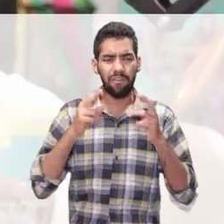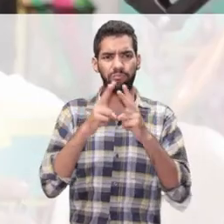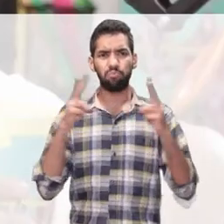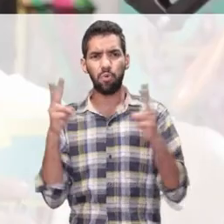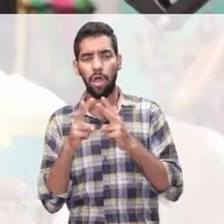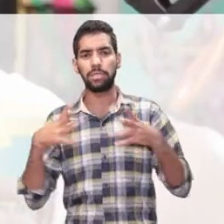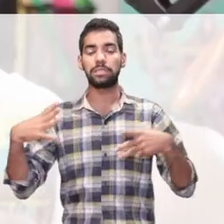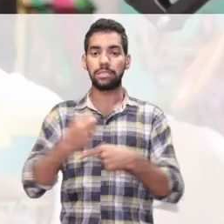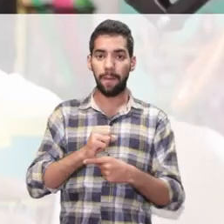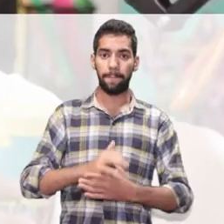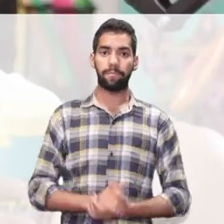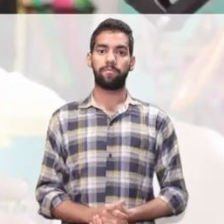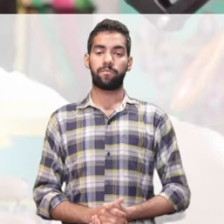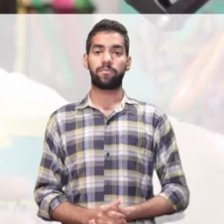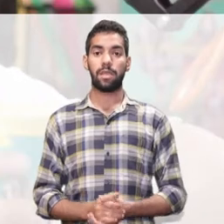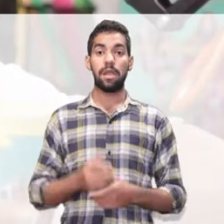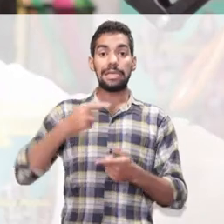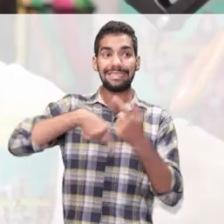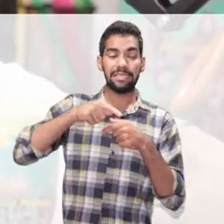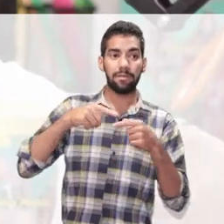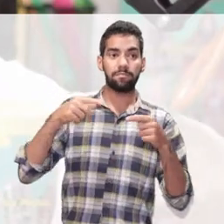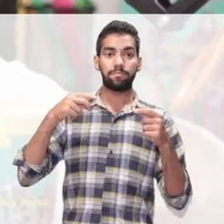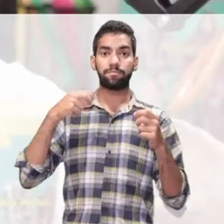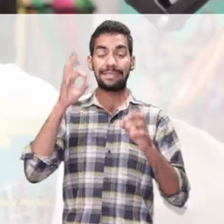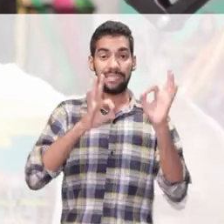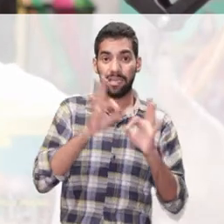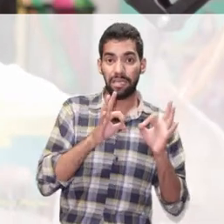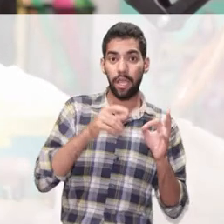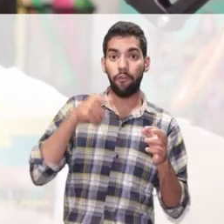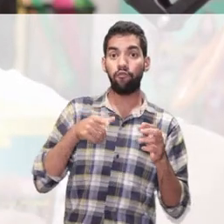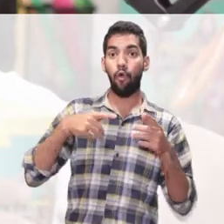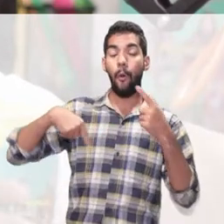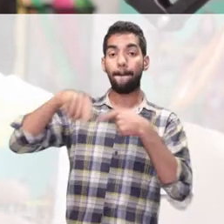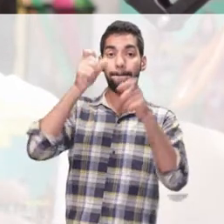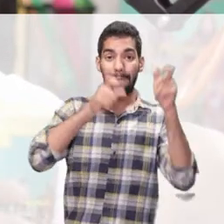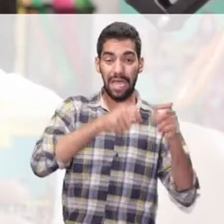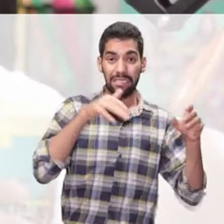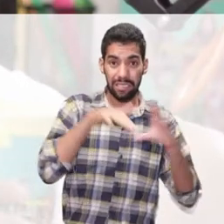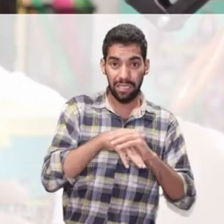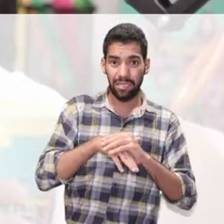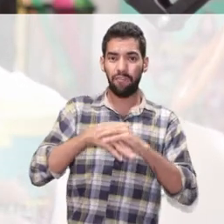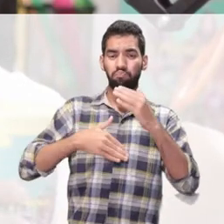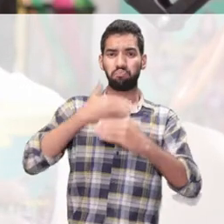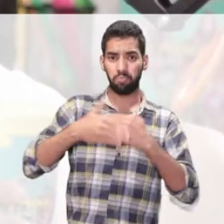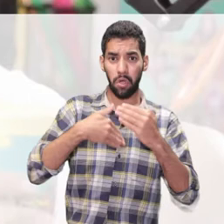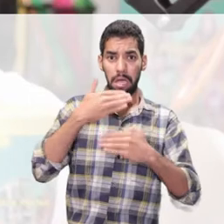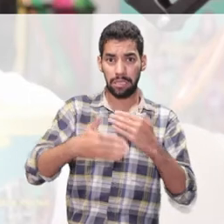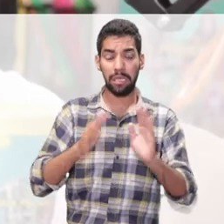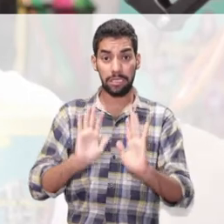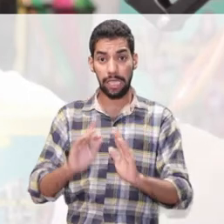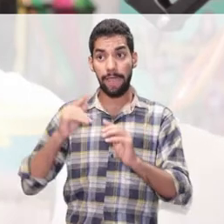MP3 फ्रॉम कोर कमेटी करती है आगे बढ़ती है हर लिहाज से अ